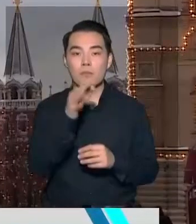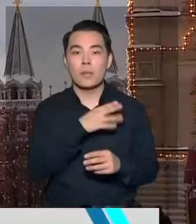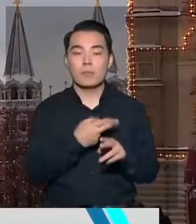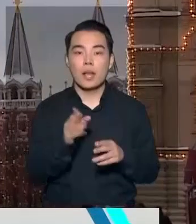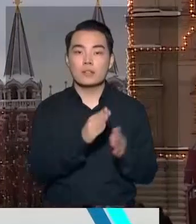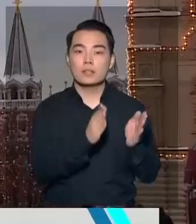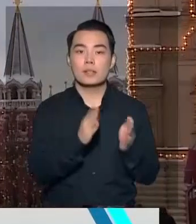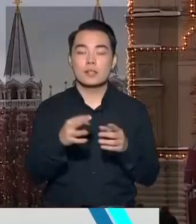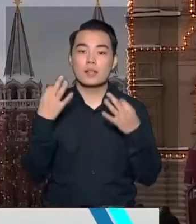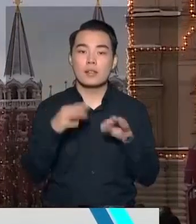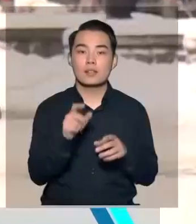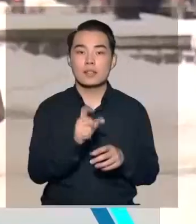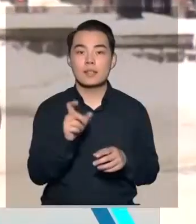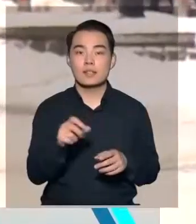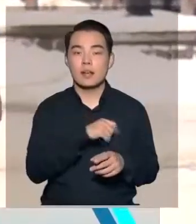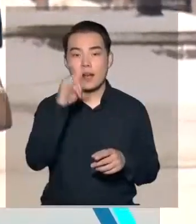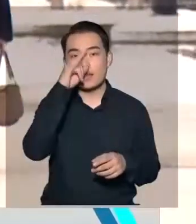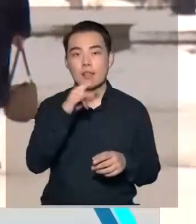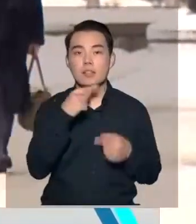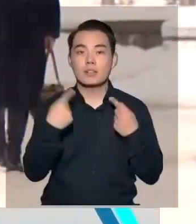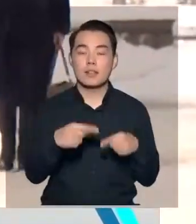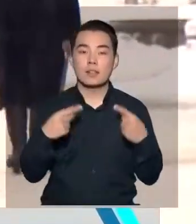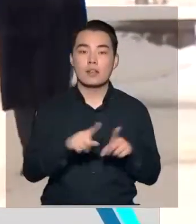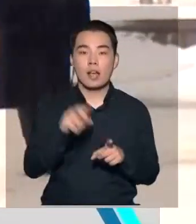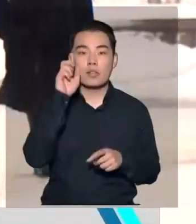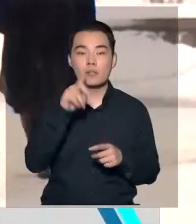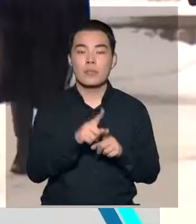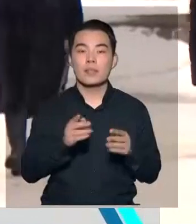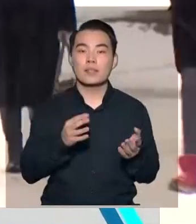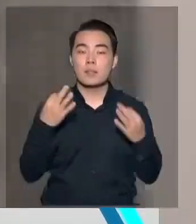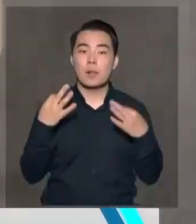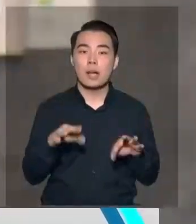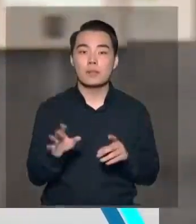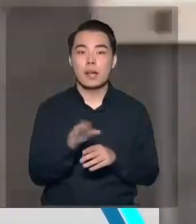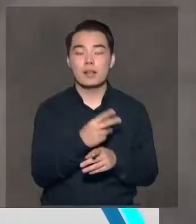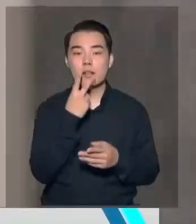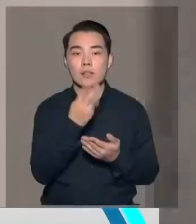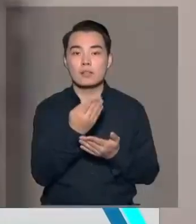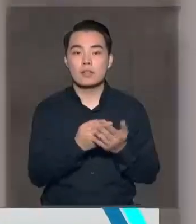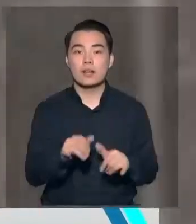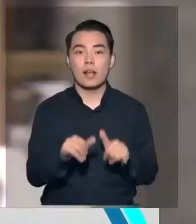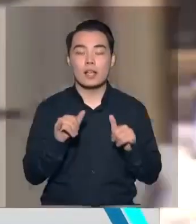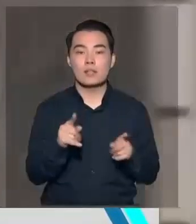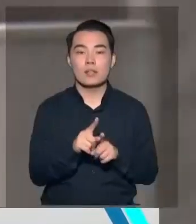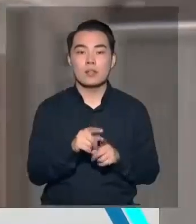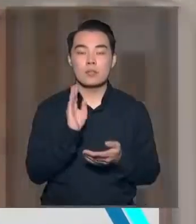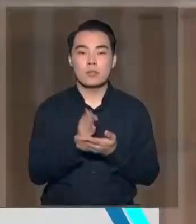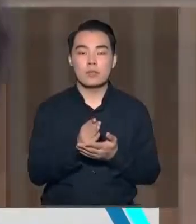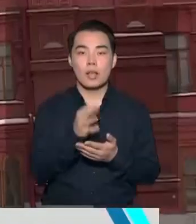Бұл ретте босатылған адамдар Қазақстанның басқа елдерде дипломатиялық байланысын нығайтуға жұмылдырылатын